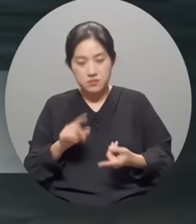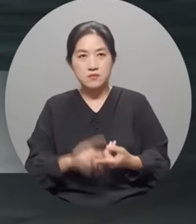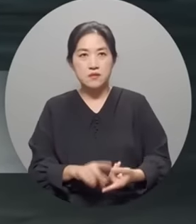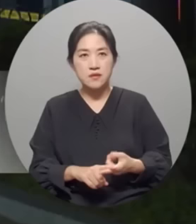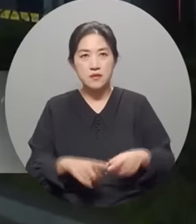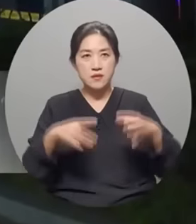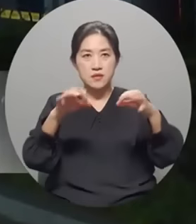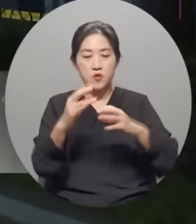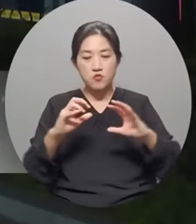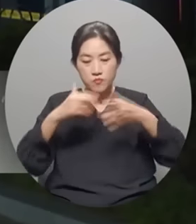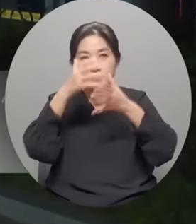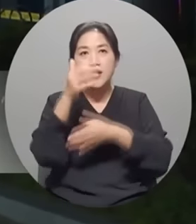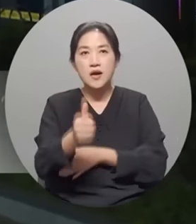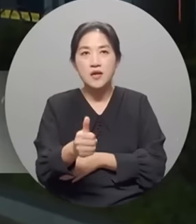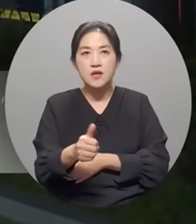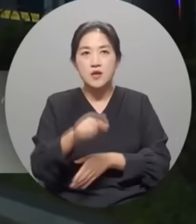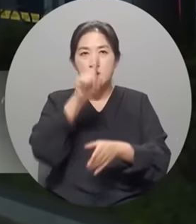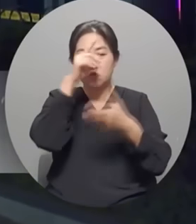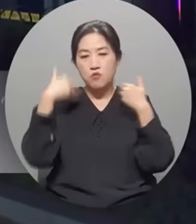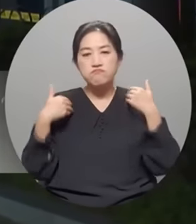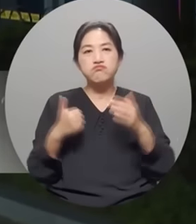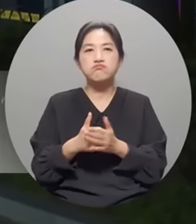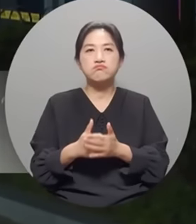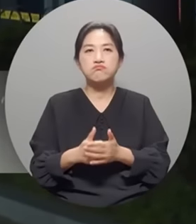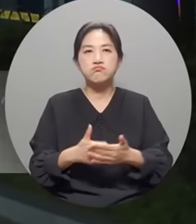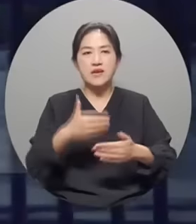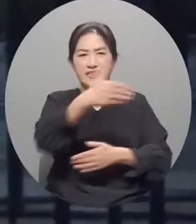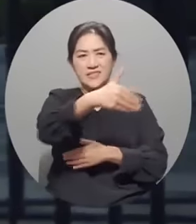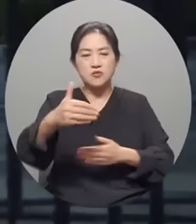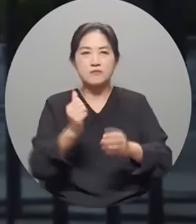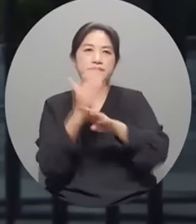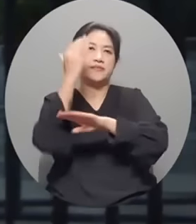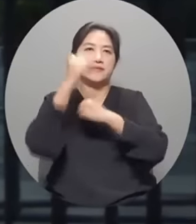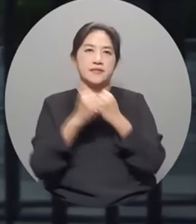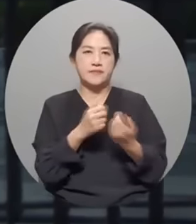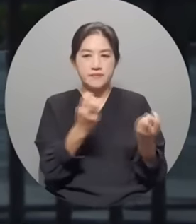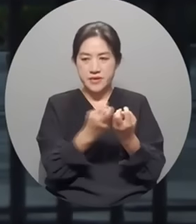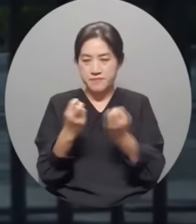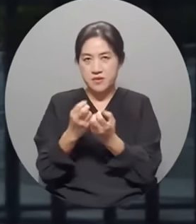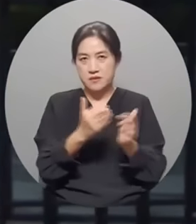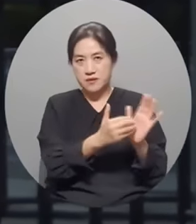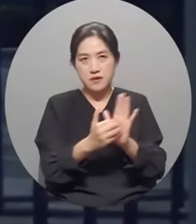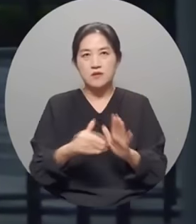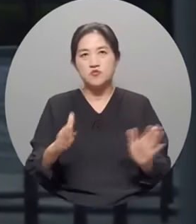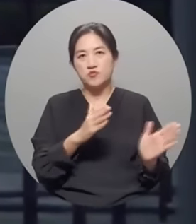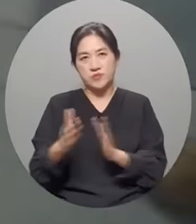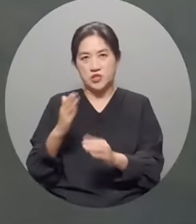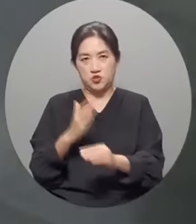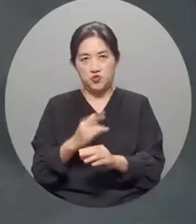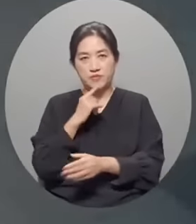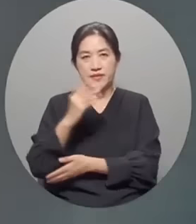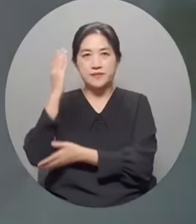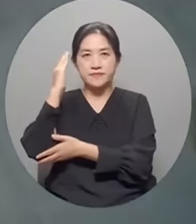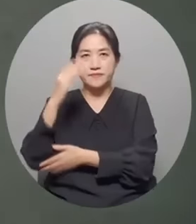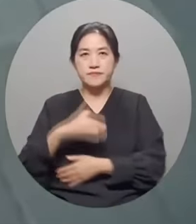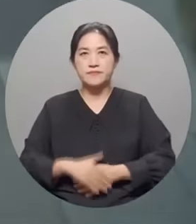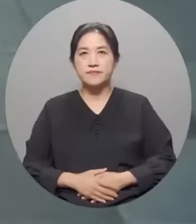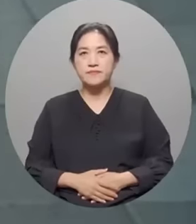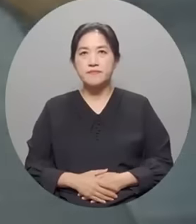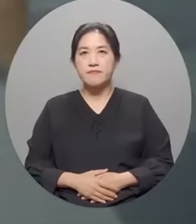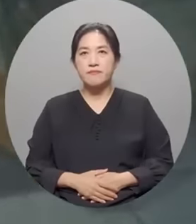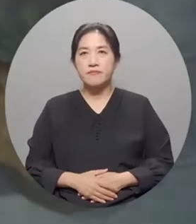국방부 장관은 정부가 설정한 한계선을 넘어가고 있다며 다양한 대응을 준비하고 있다고 밝혔습니다. MBC 뉴스 이덕현입니다.